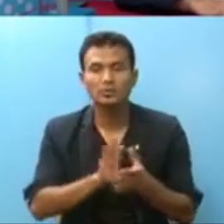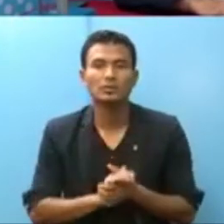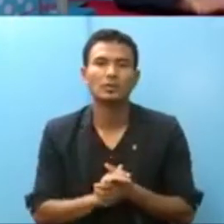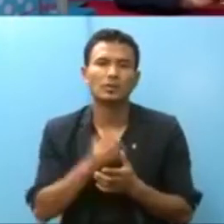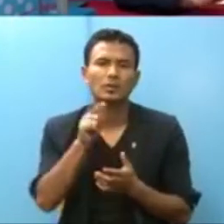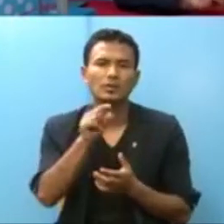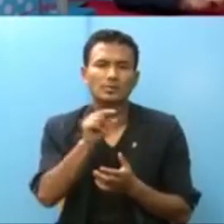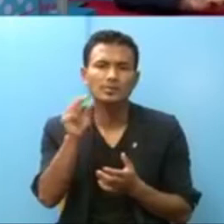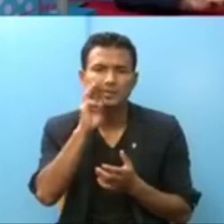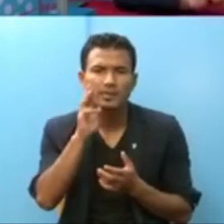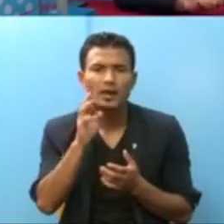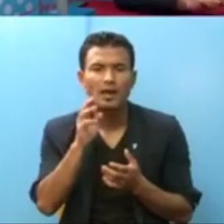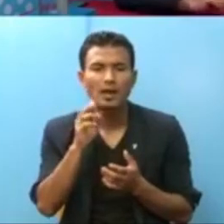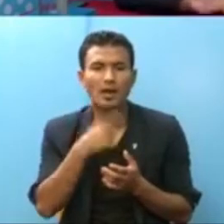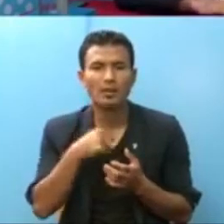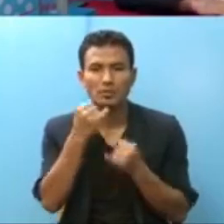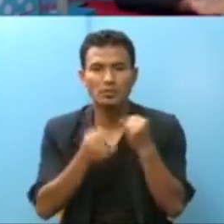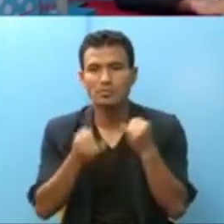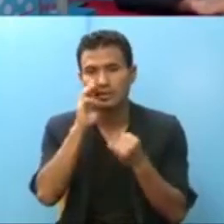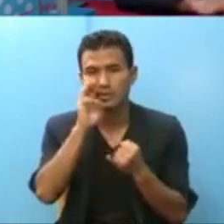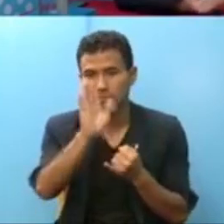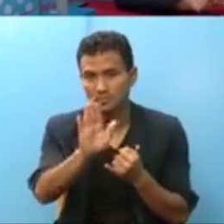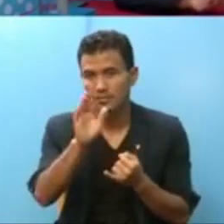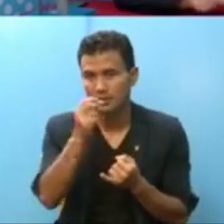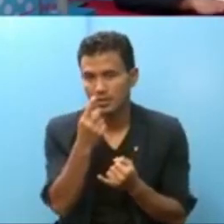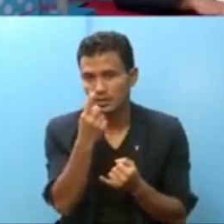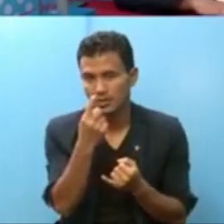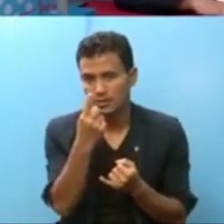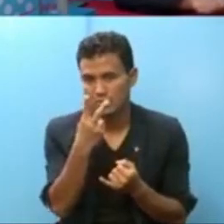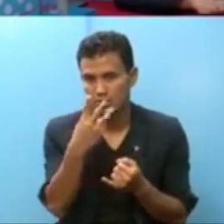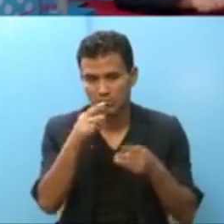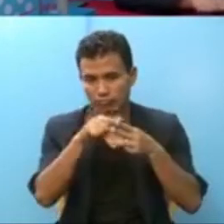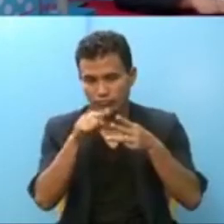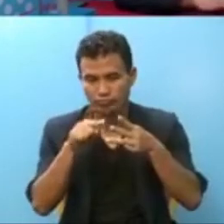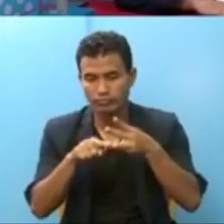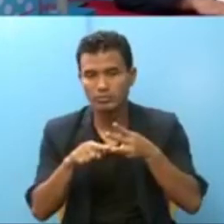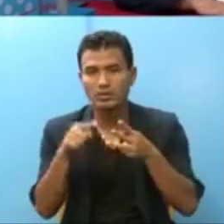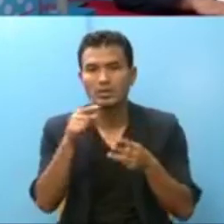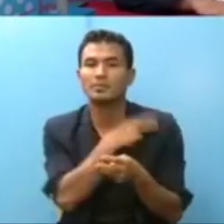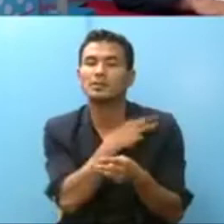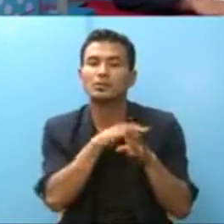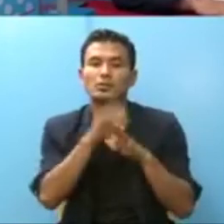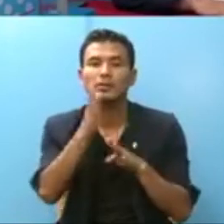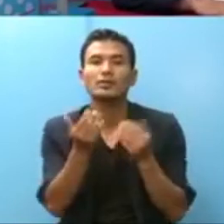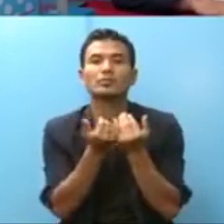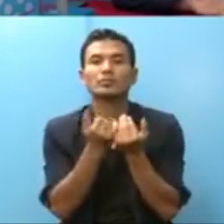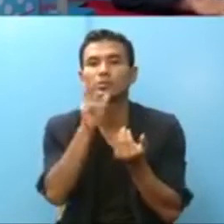डर्शा यसमा चोट्ट्र माई अबे आमें अंत्यतिर भूंगी तो इतीन माई नागरी कर्को भूनिका पस्तों पर्चा